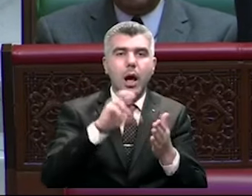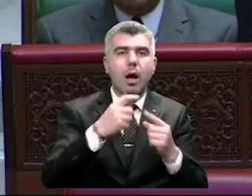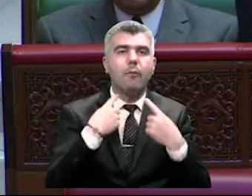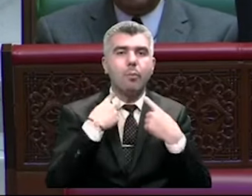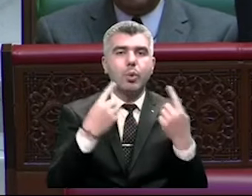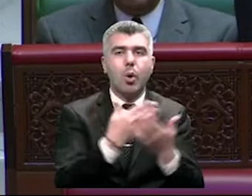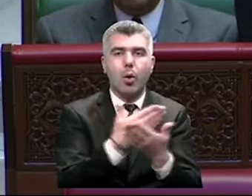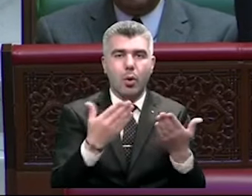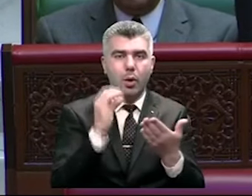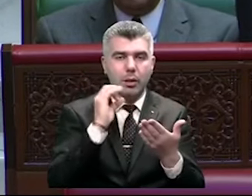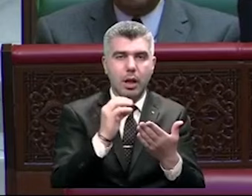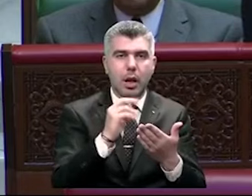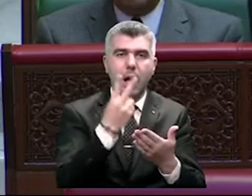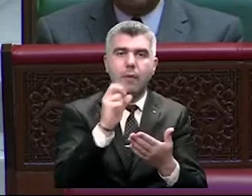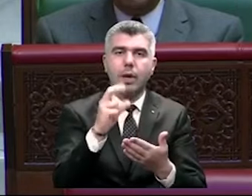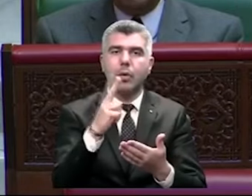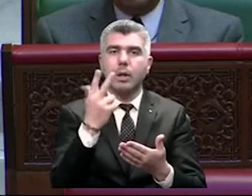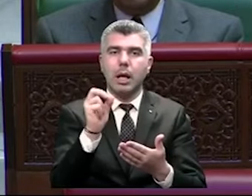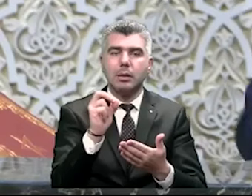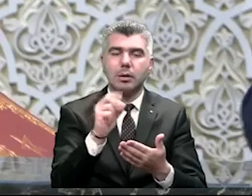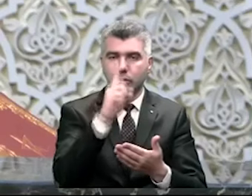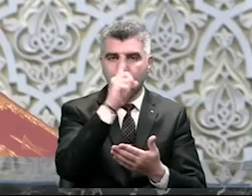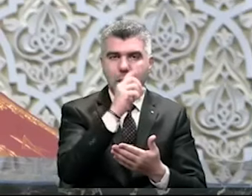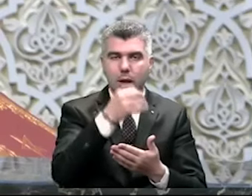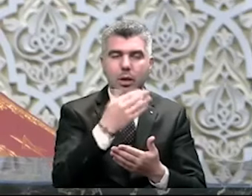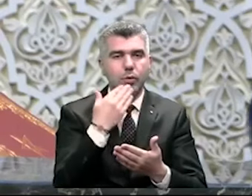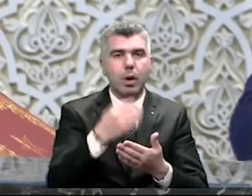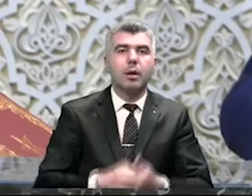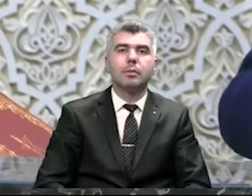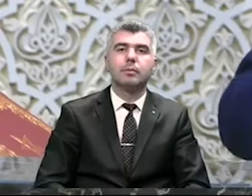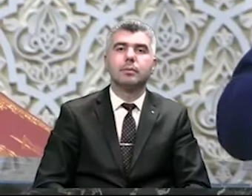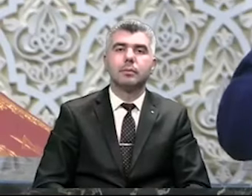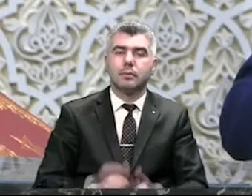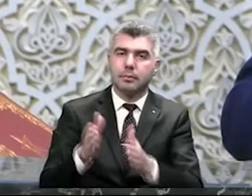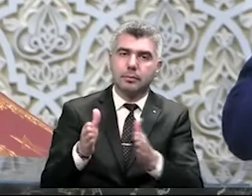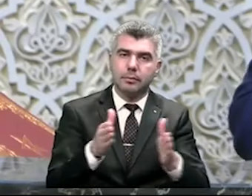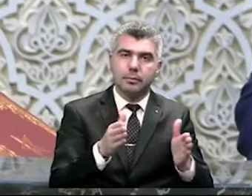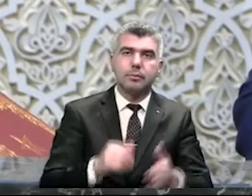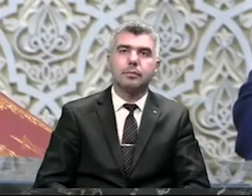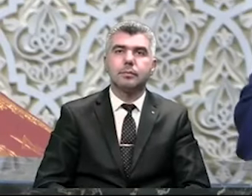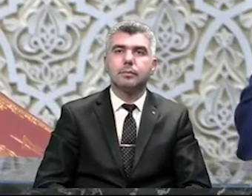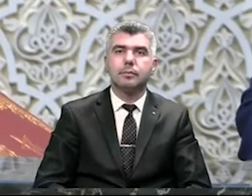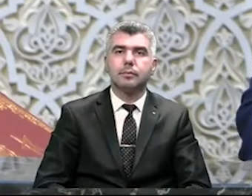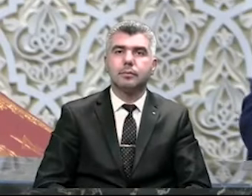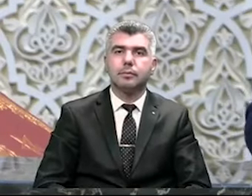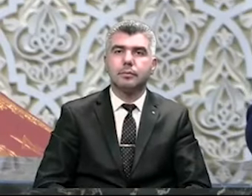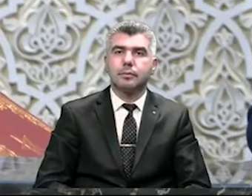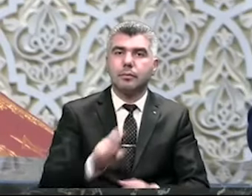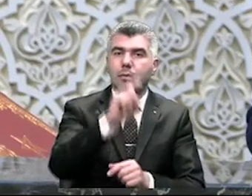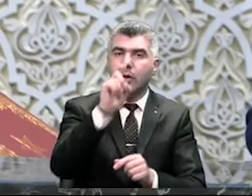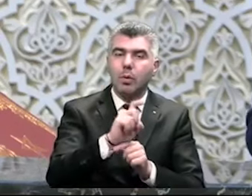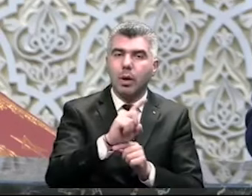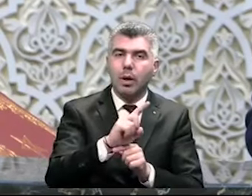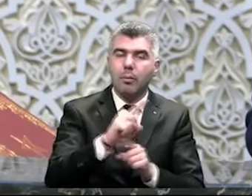الدوليه في افق 2030 وشكرا شكرا السيد المستشار المحترم التعقيب الرابع